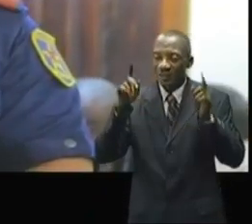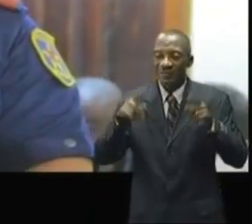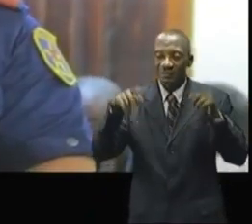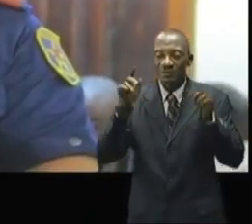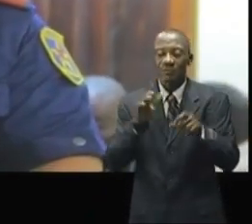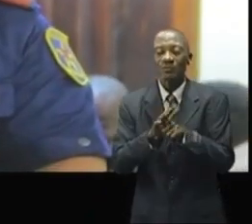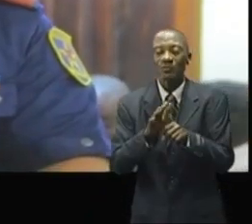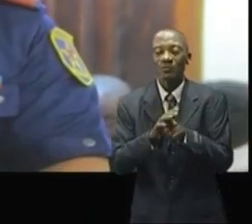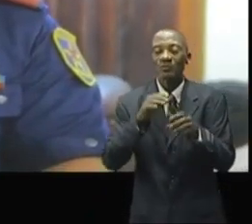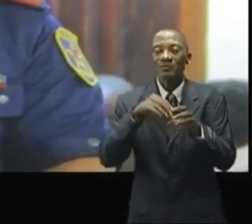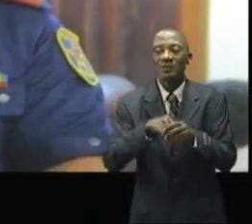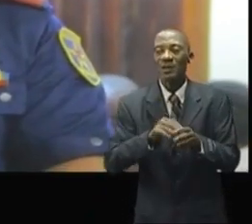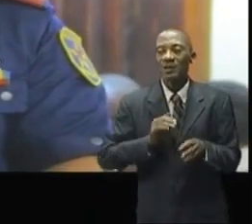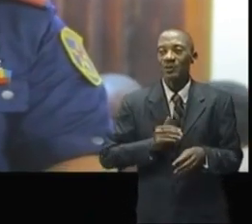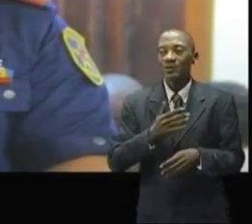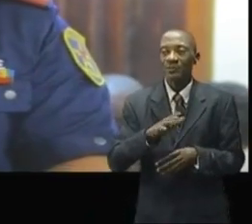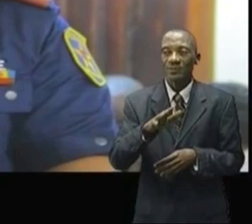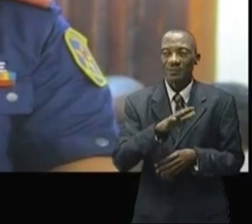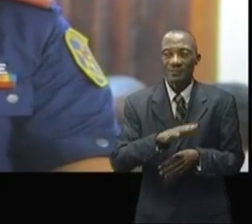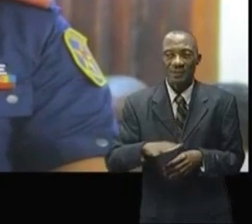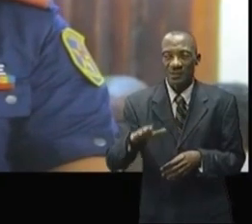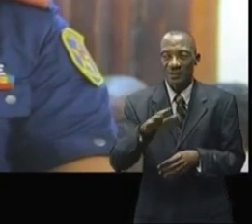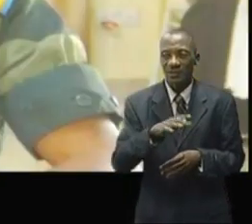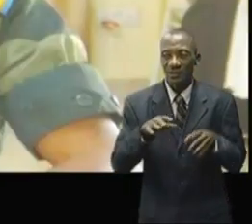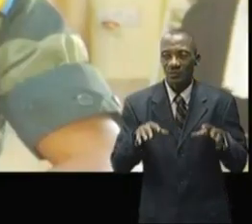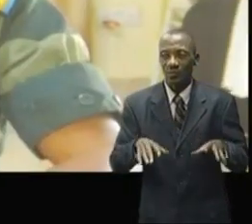Unies à travers la MONUSCO,